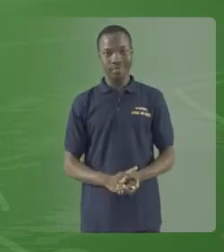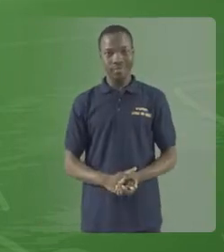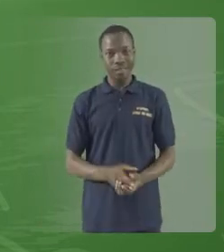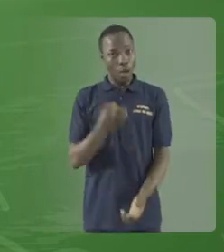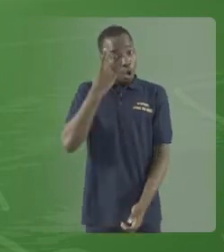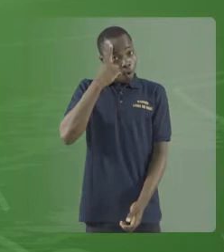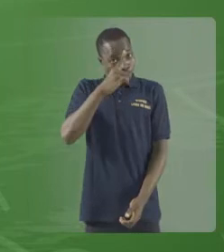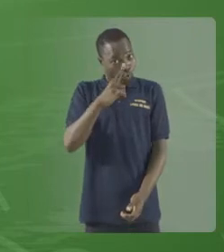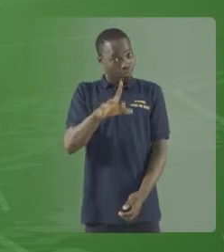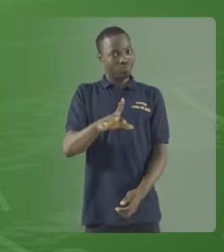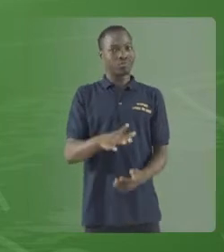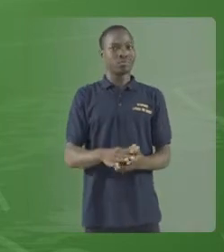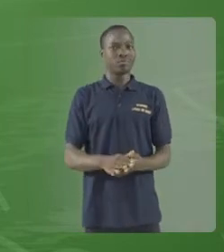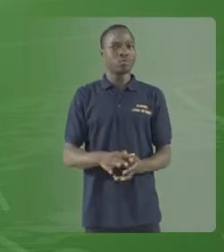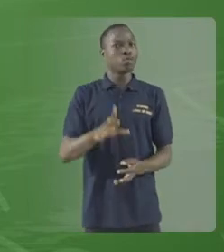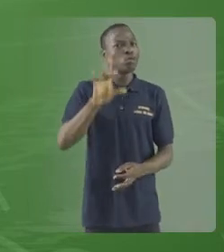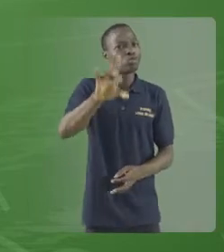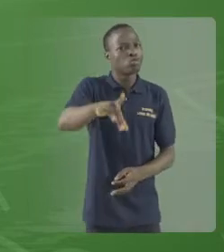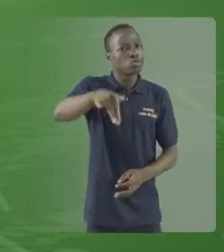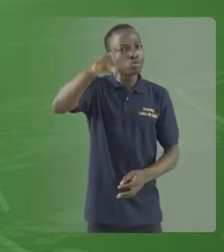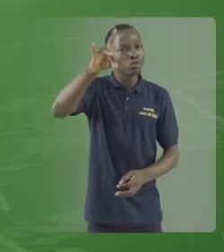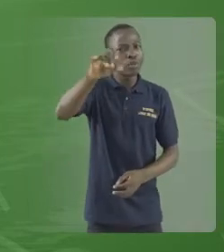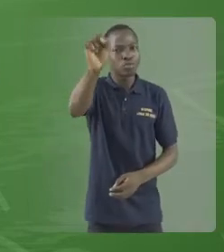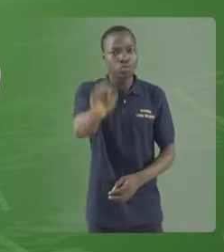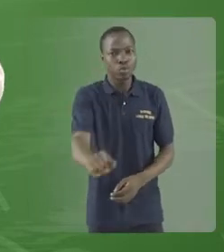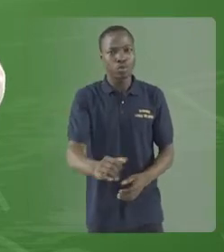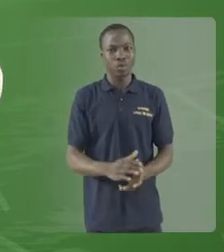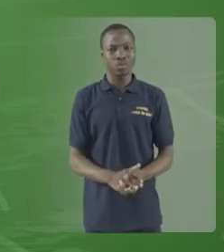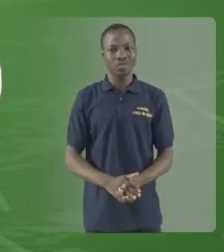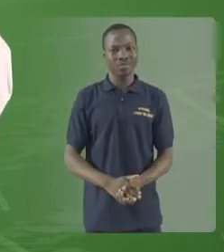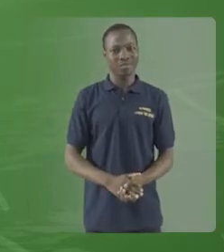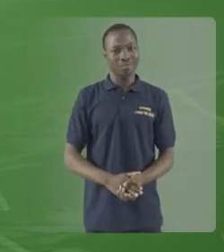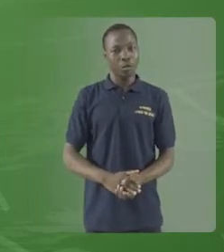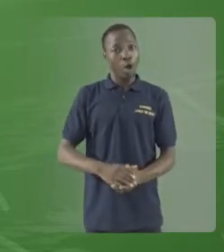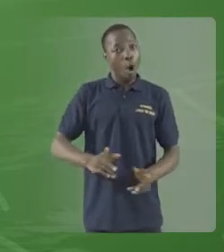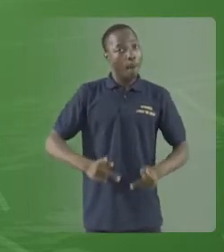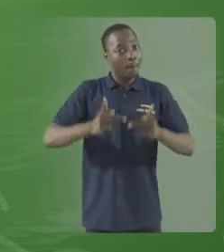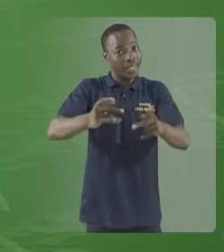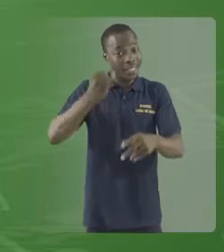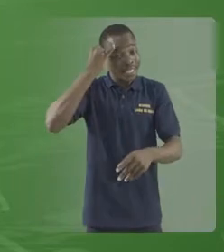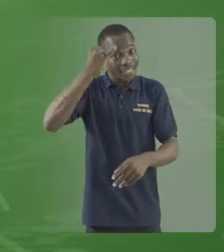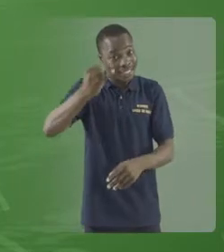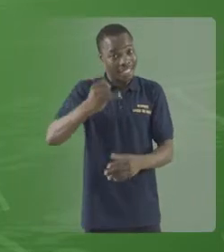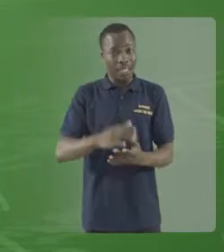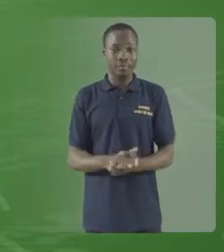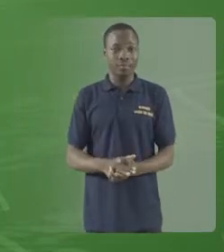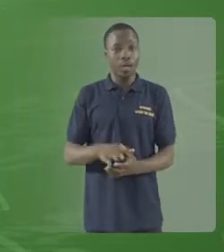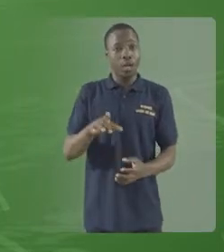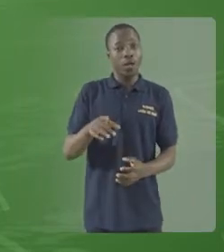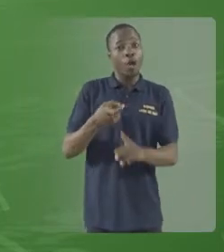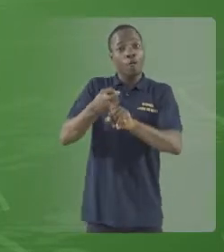Pour résoudre ce problème, nous allons émettre des hypothèses. Et toujours en nous appuyant sur la